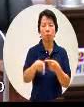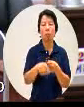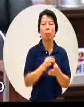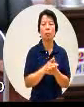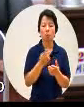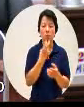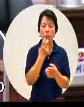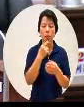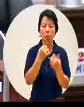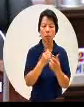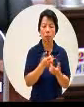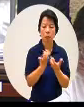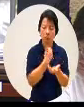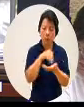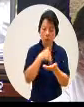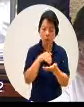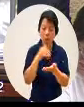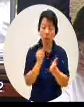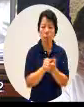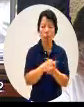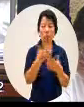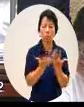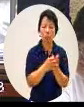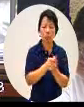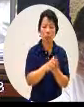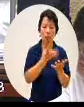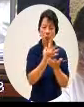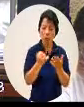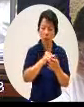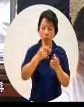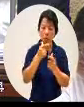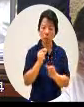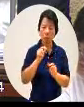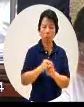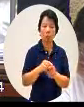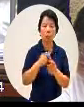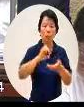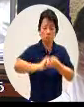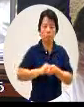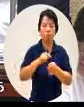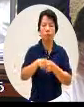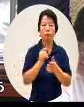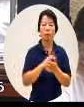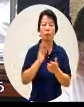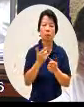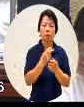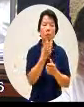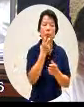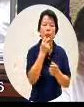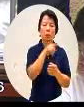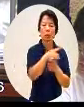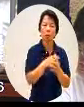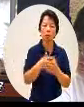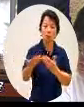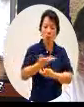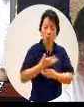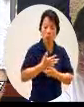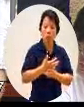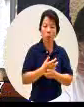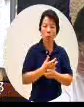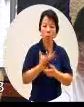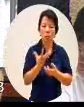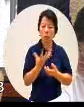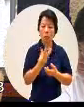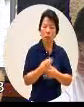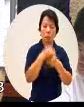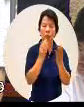編預算的時候是定一個數字可是他會根據中央稅收的多寡會增播像去